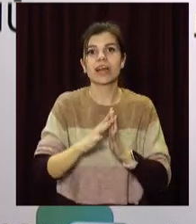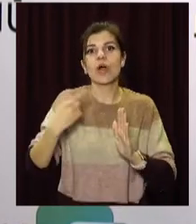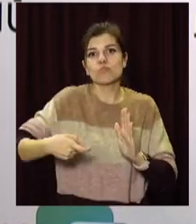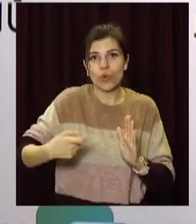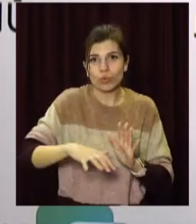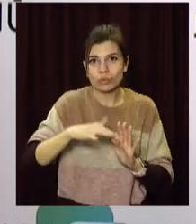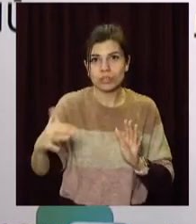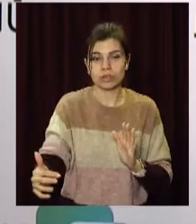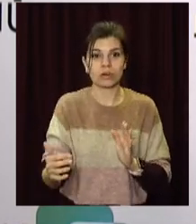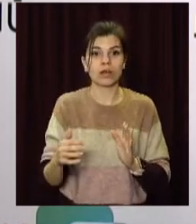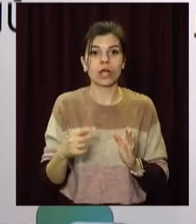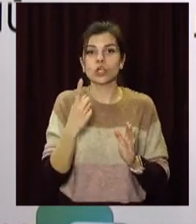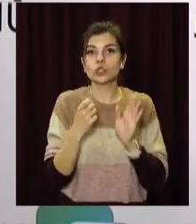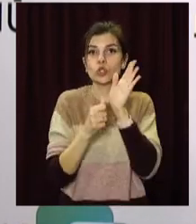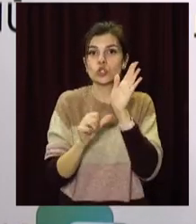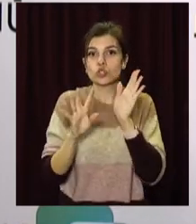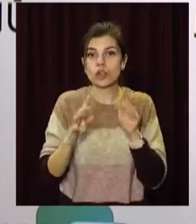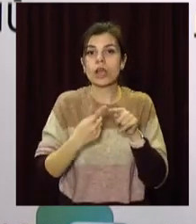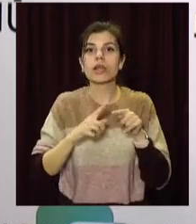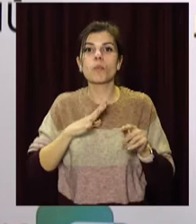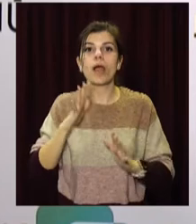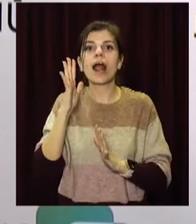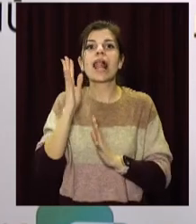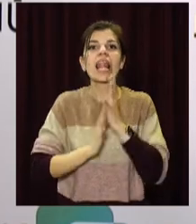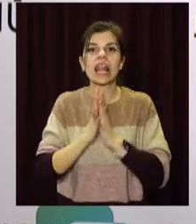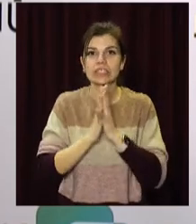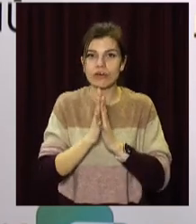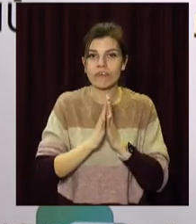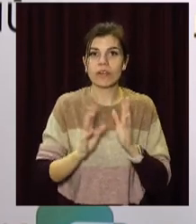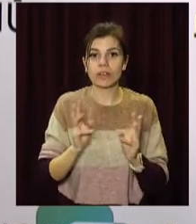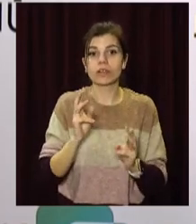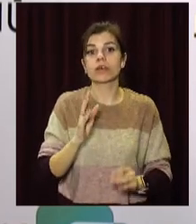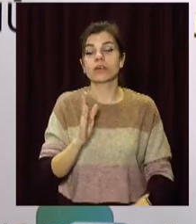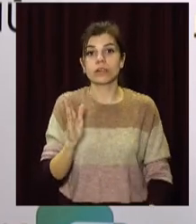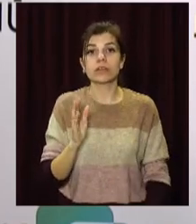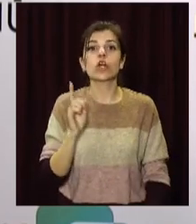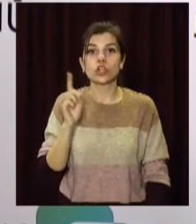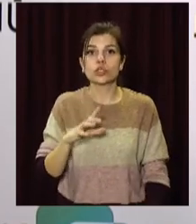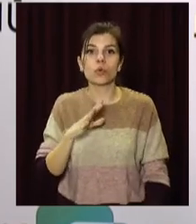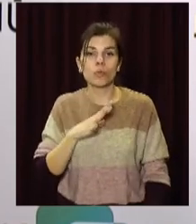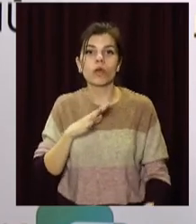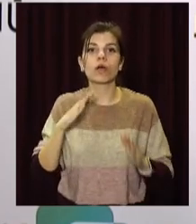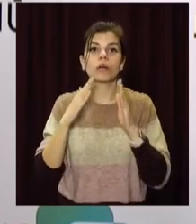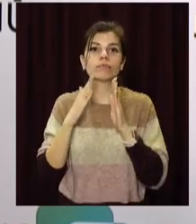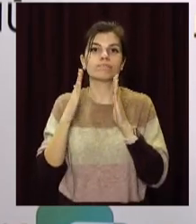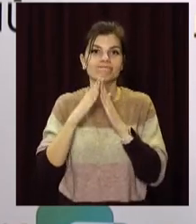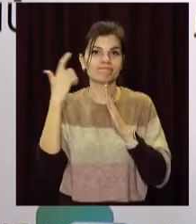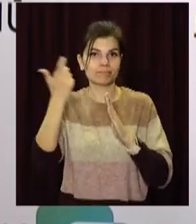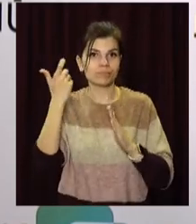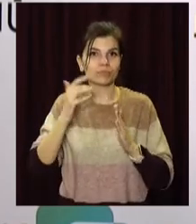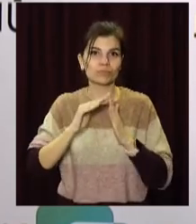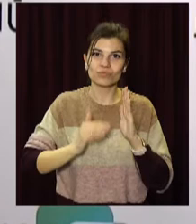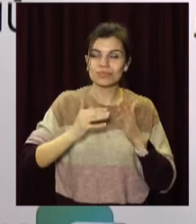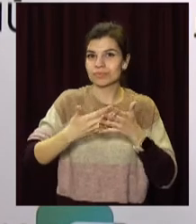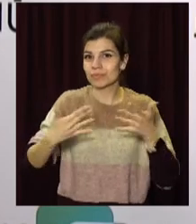сміття. 164 у нас було лісових пожежі та більше 180 пожеж було на сільгоспугіддях.